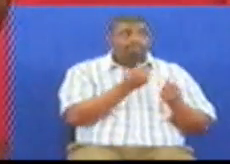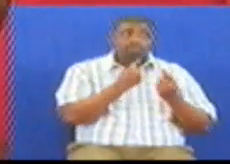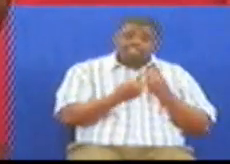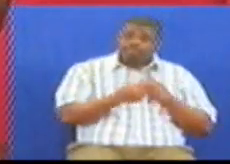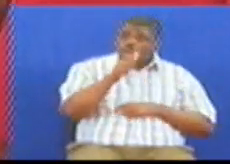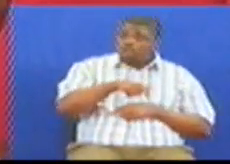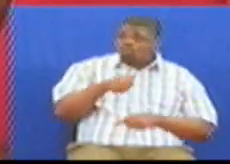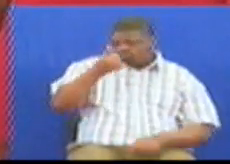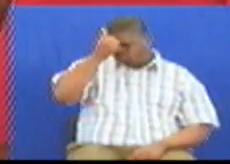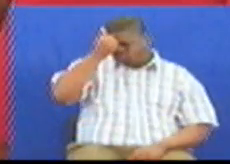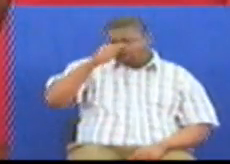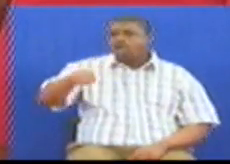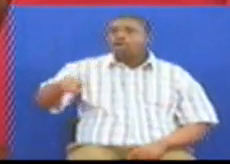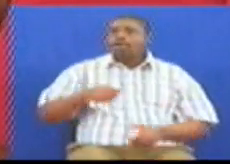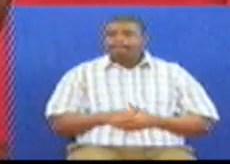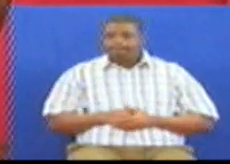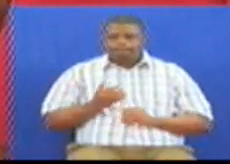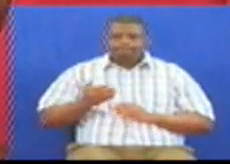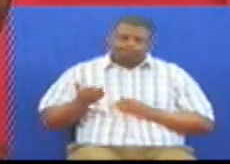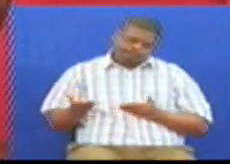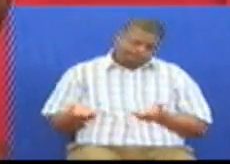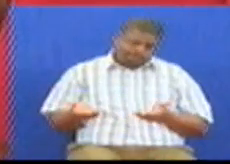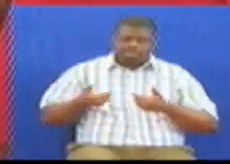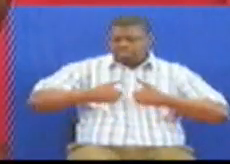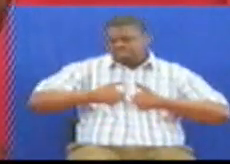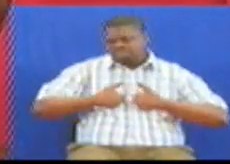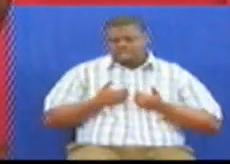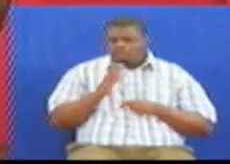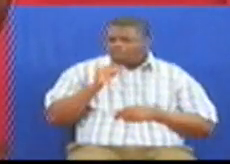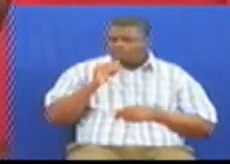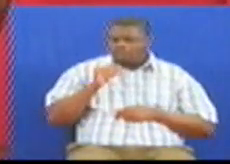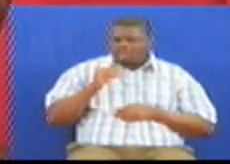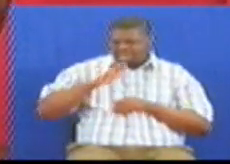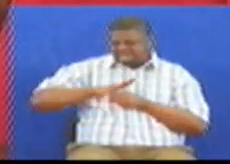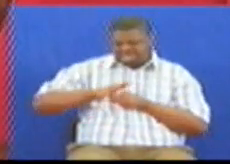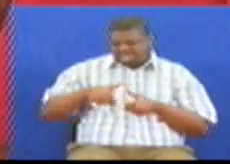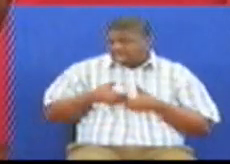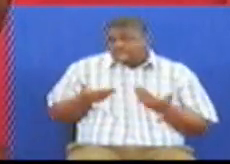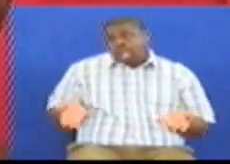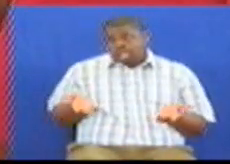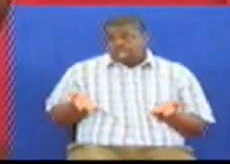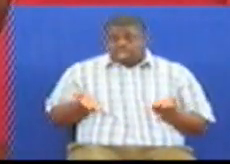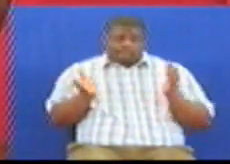wanayakumbuka. Baada ya kusema hayo, nimalizie tu Mheshimiwa Naibu Speaker,